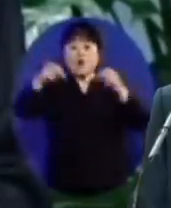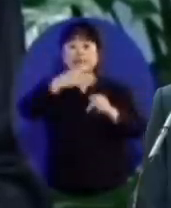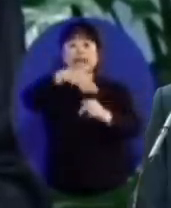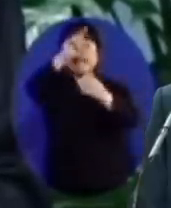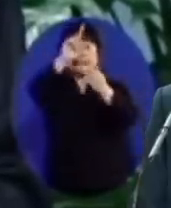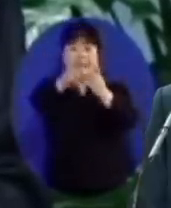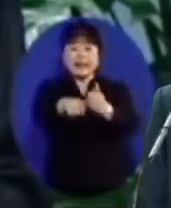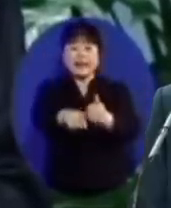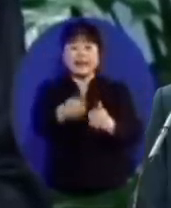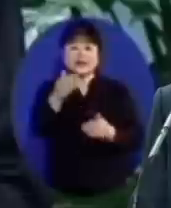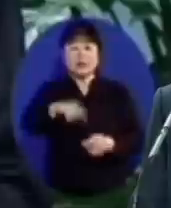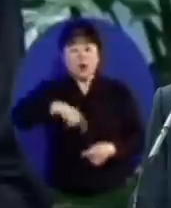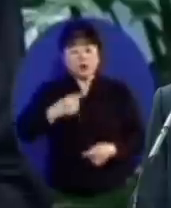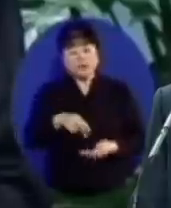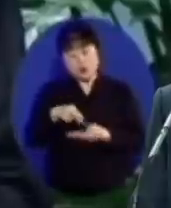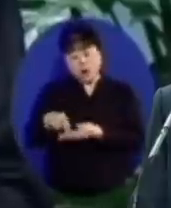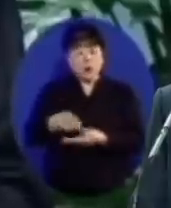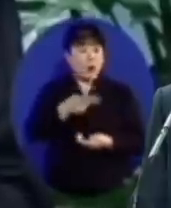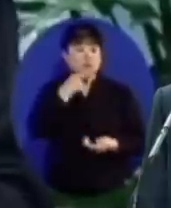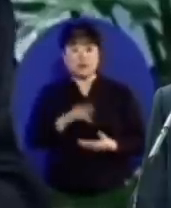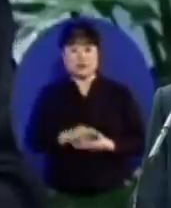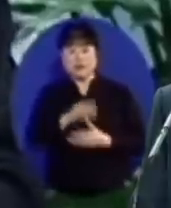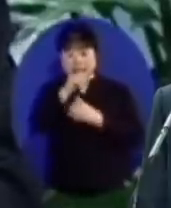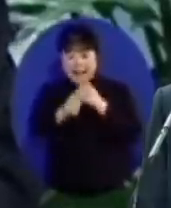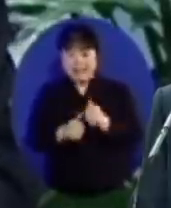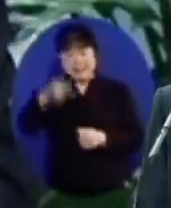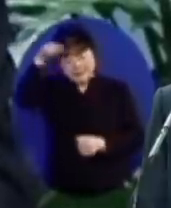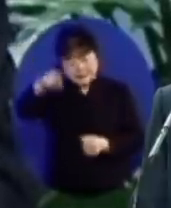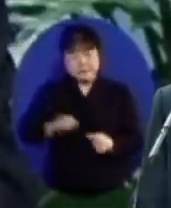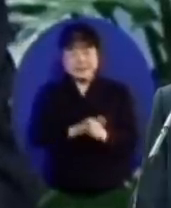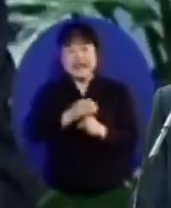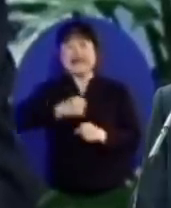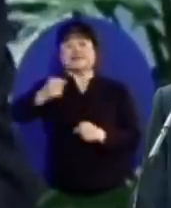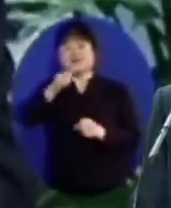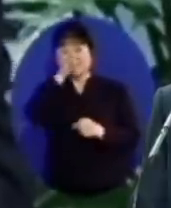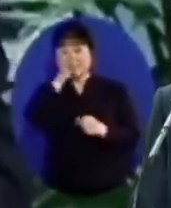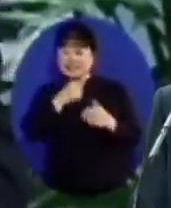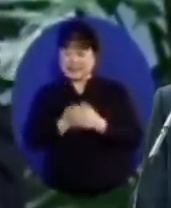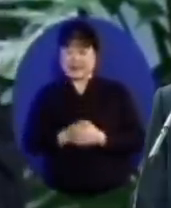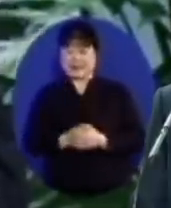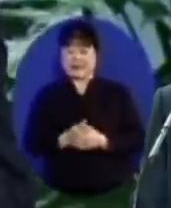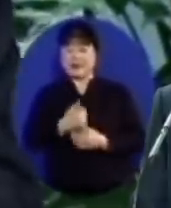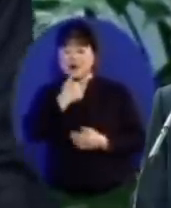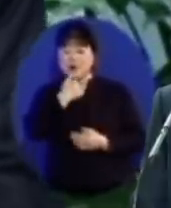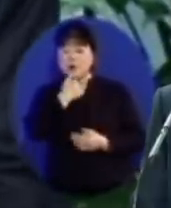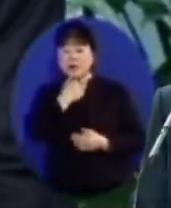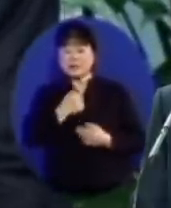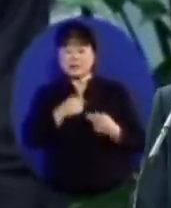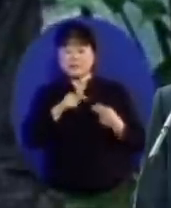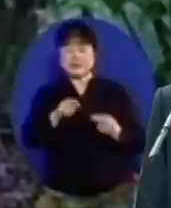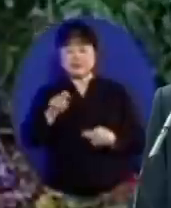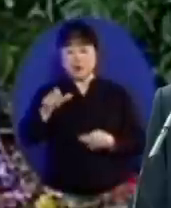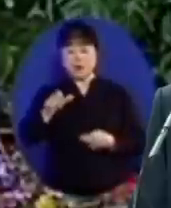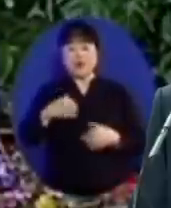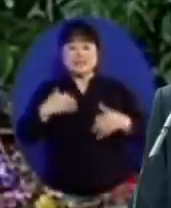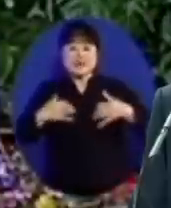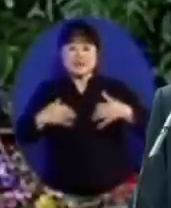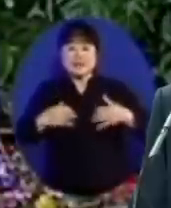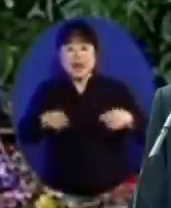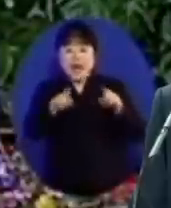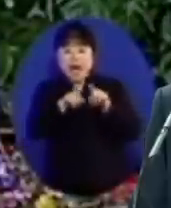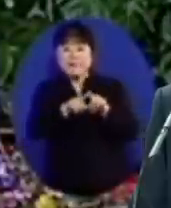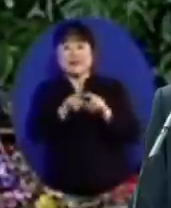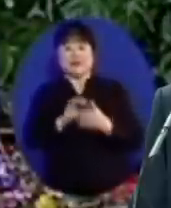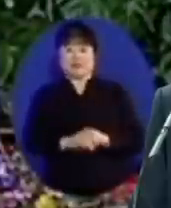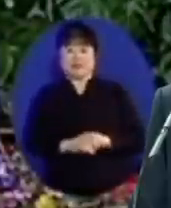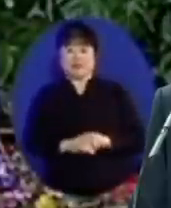해서 여러분은 혼자 외롭지 않습니다. 하나님은 깊은 사랑을 가지고 계신 것입니다. 로마서 12장 15절에 즐거워하는 자들과 함께